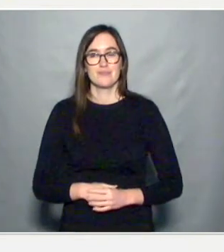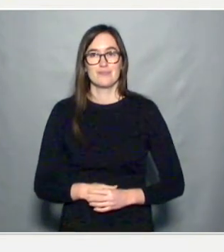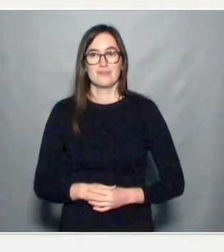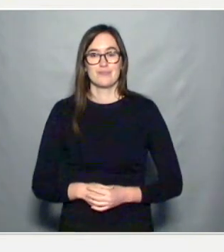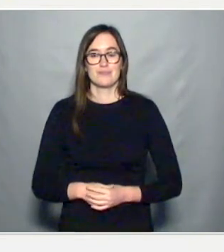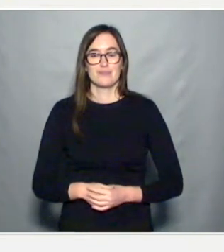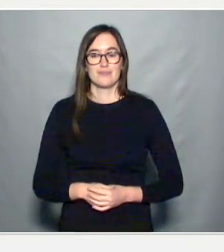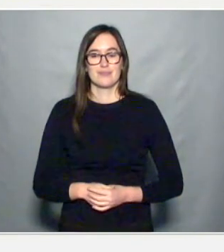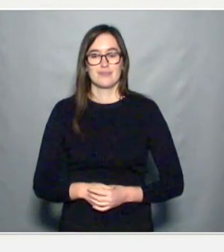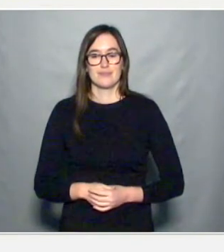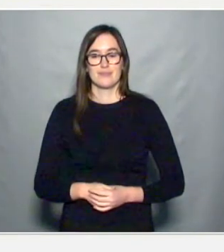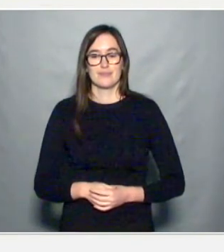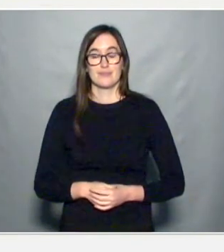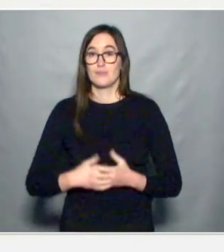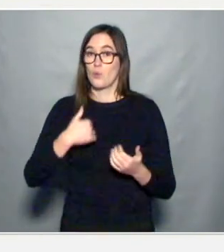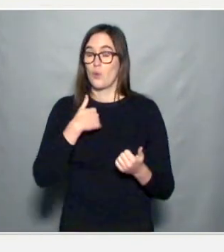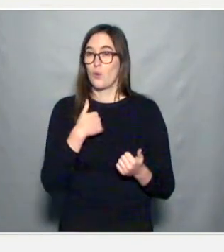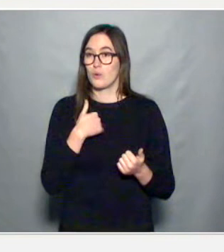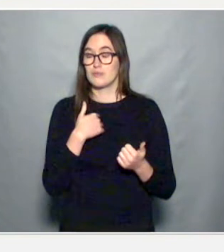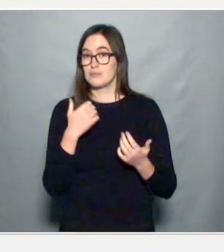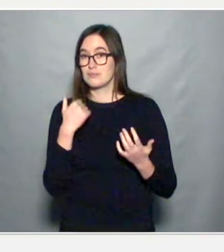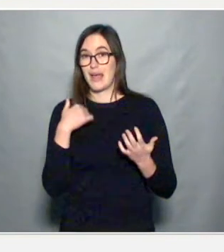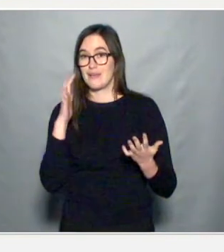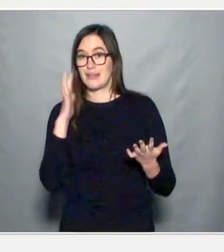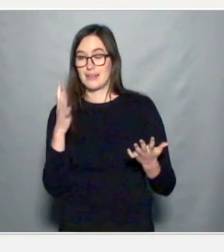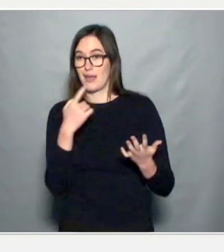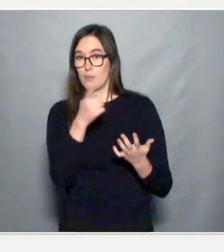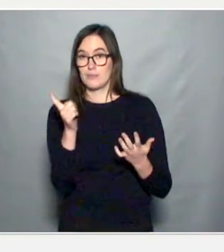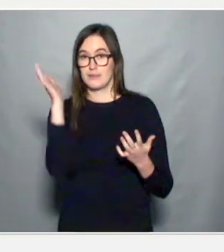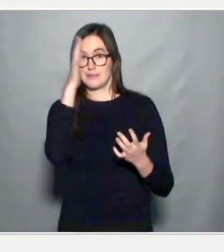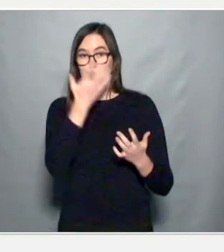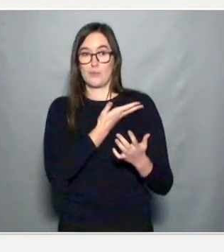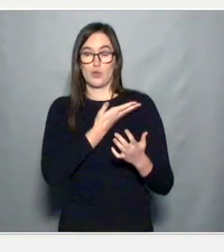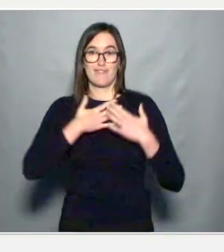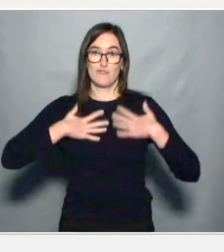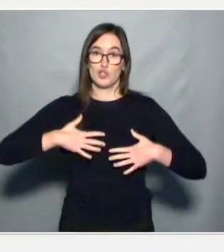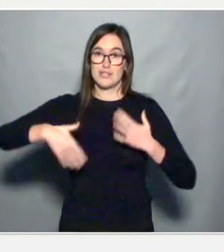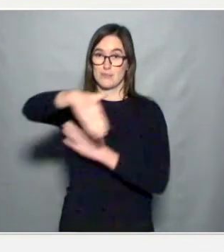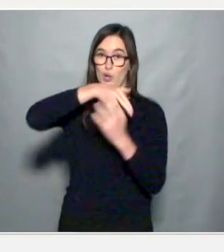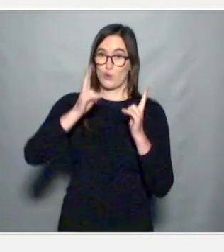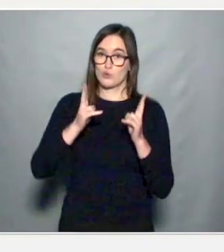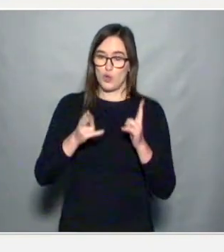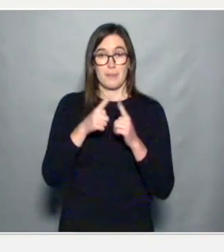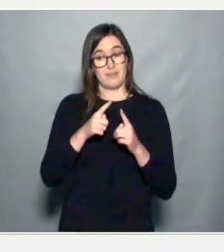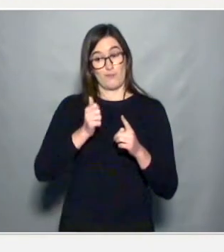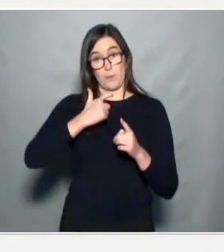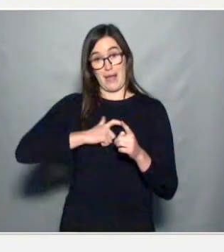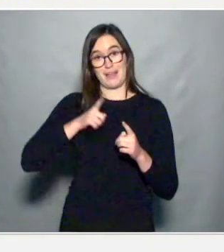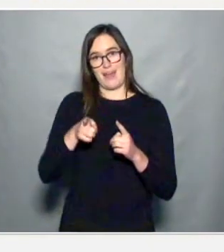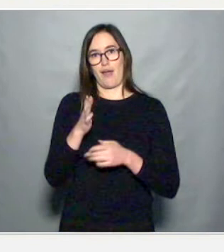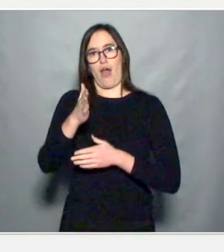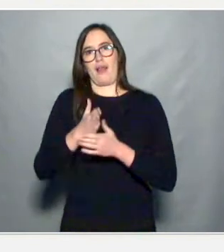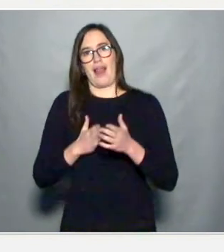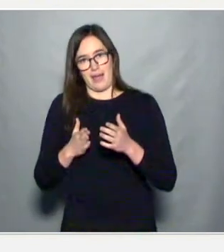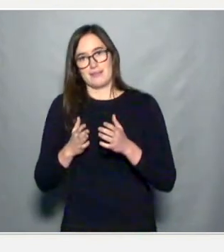Jag vet inte också hur ofta man tänker på den fysiska miljön, men för mig är det halva grejen. Det finns jättemånga olika